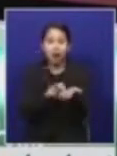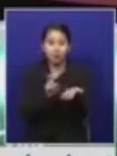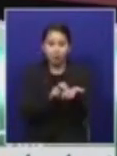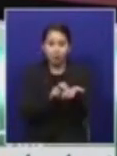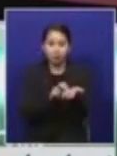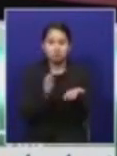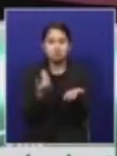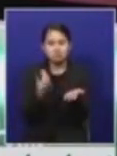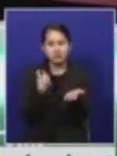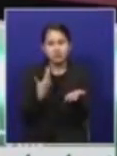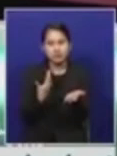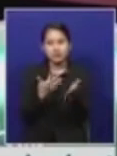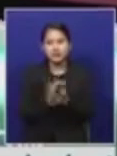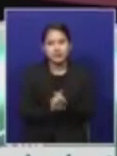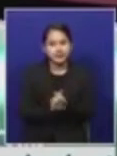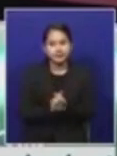ถ้ามันทำให้